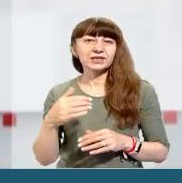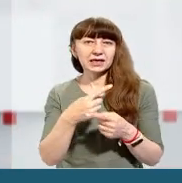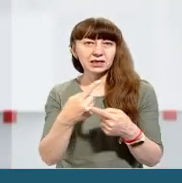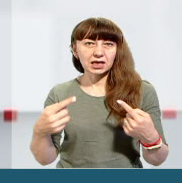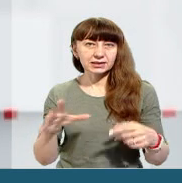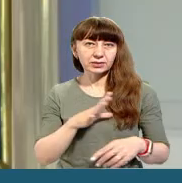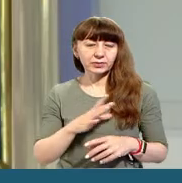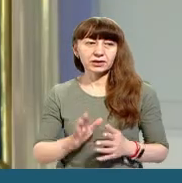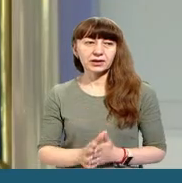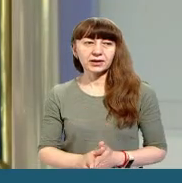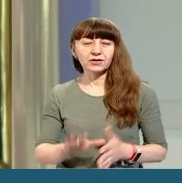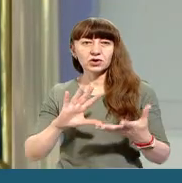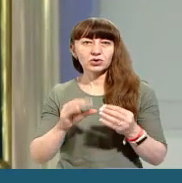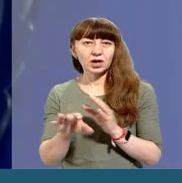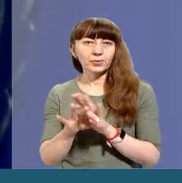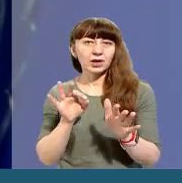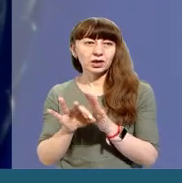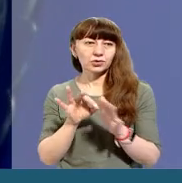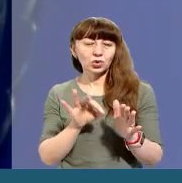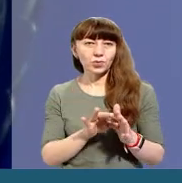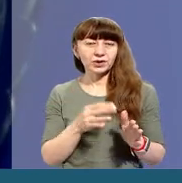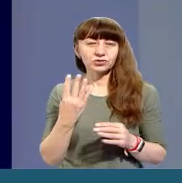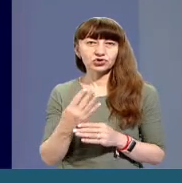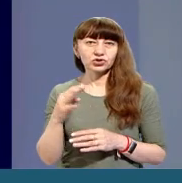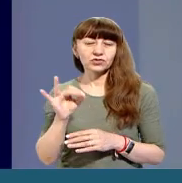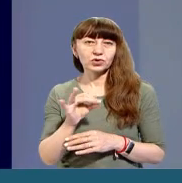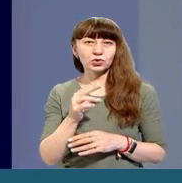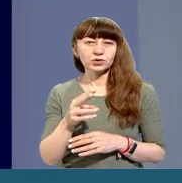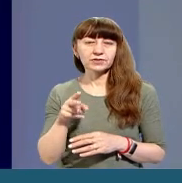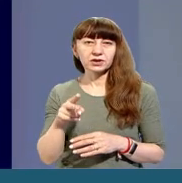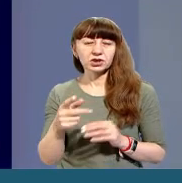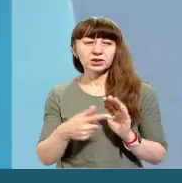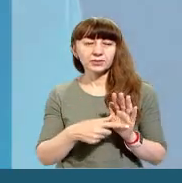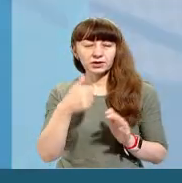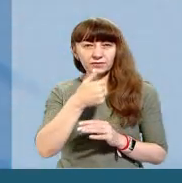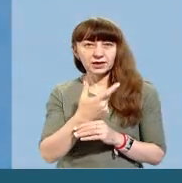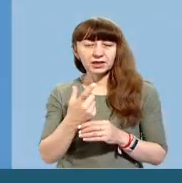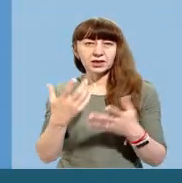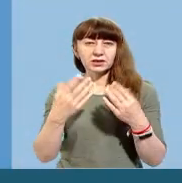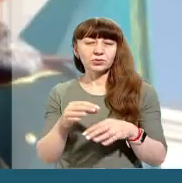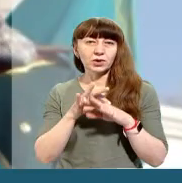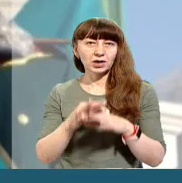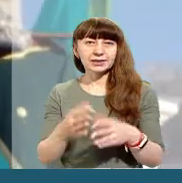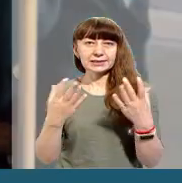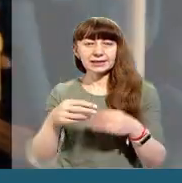конституциялық заңға сәйкес жыл сайын дәл осы күні мемлекеттік рәміздер күні мерекеленеді. Менің туым,